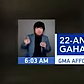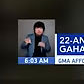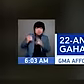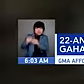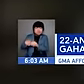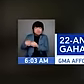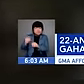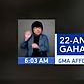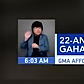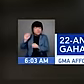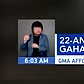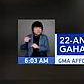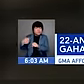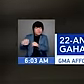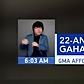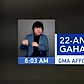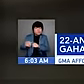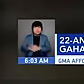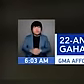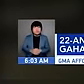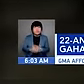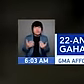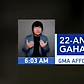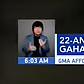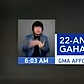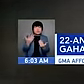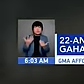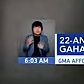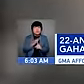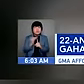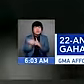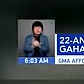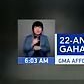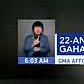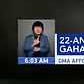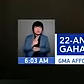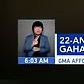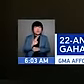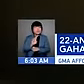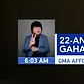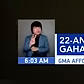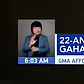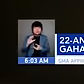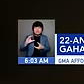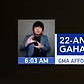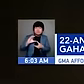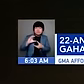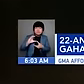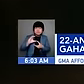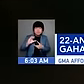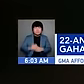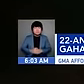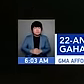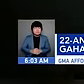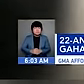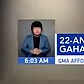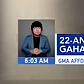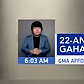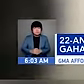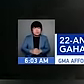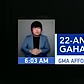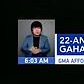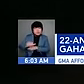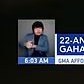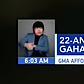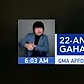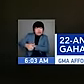Ang insidente nangyari sa barangay 176 Bagong Silang North Caloocan pasado alas 10 ng gabi nitong Miyerkules. Tumakbo